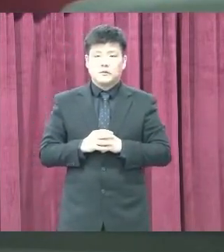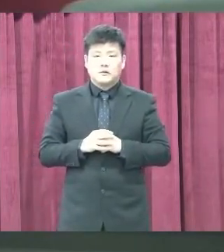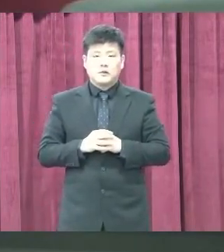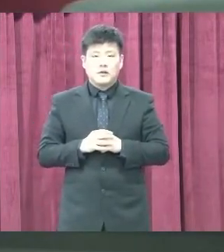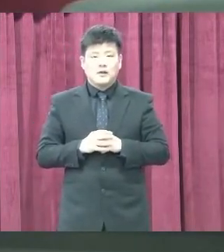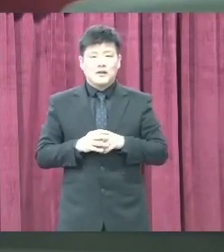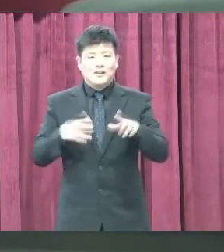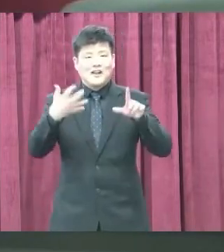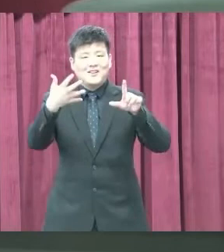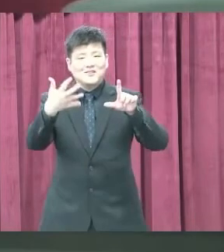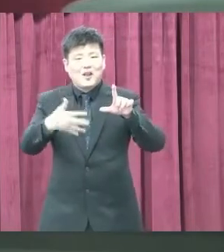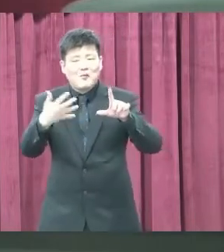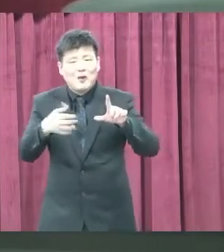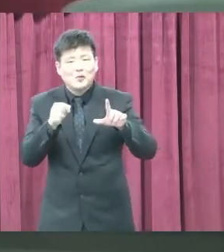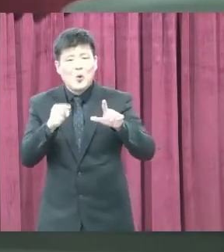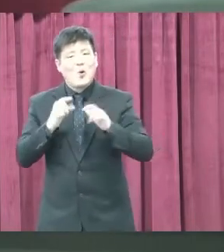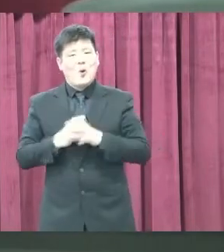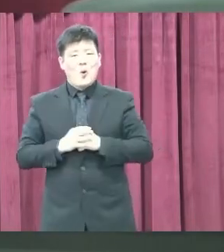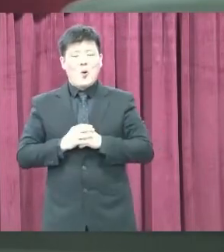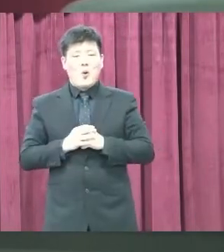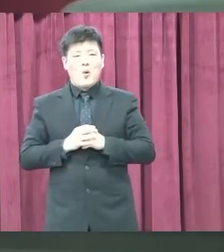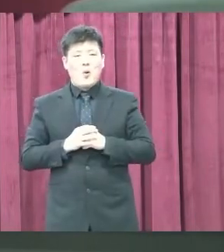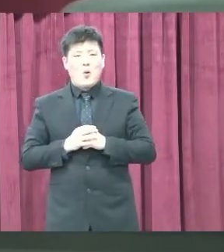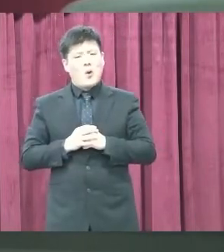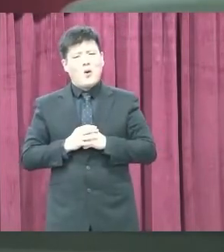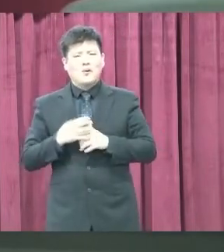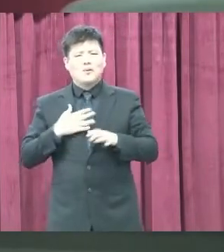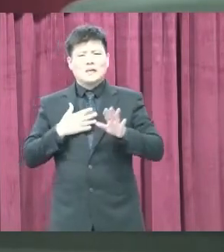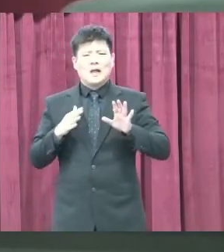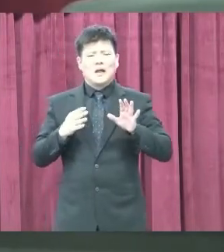생방송에 대해서 생방송에 잘 익숙하지 않습니다.